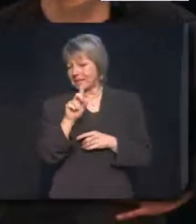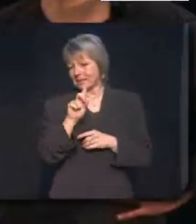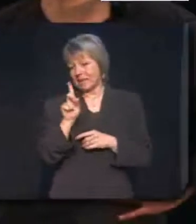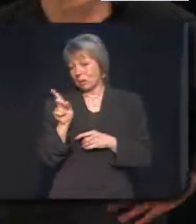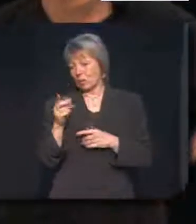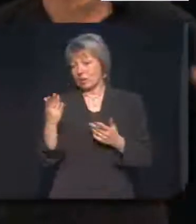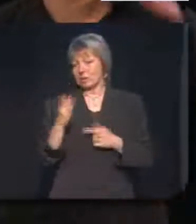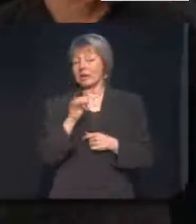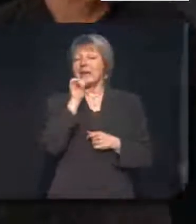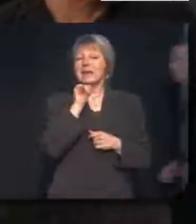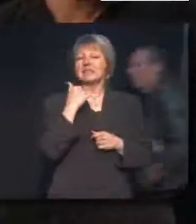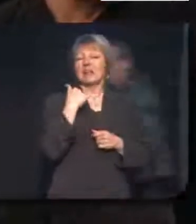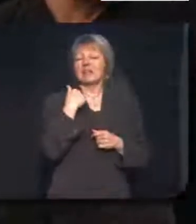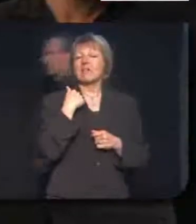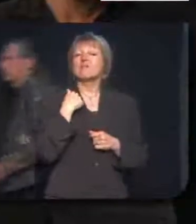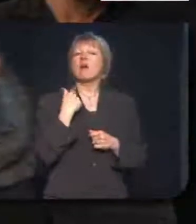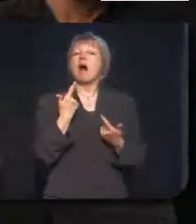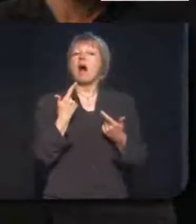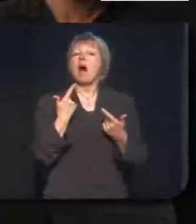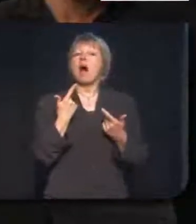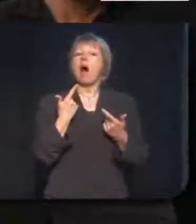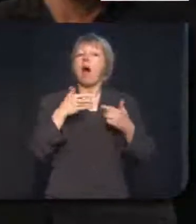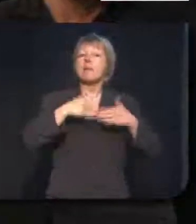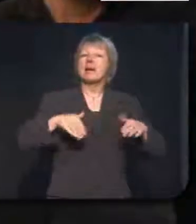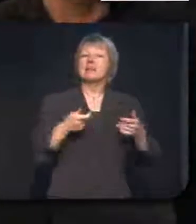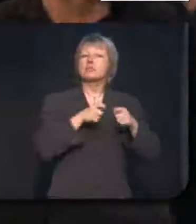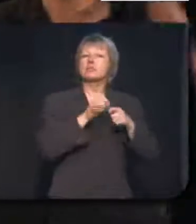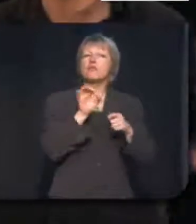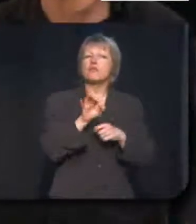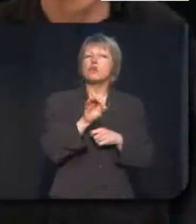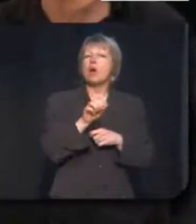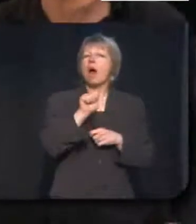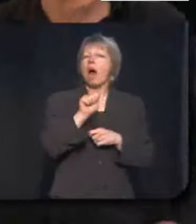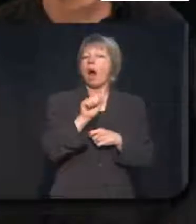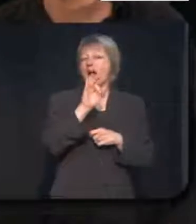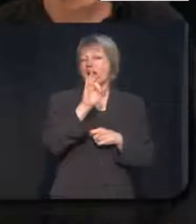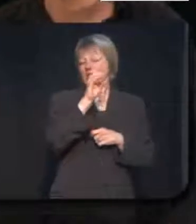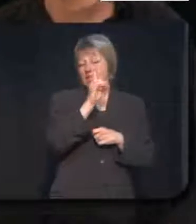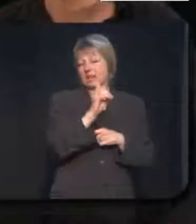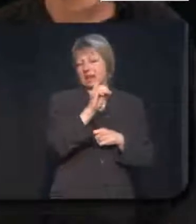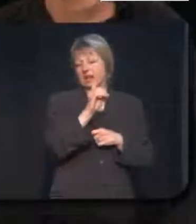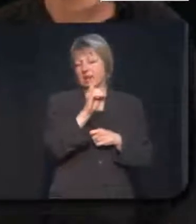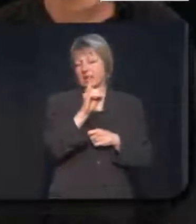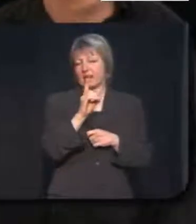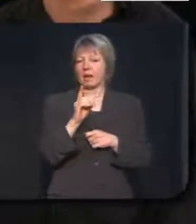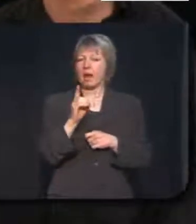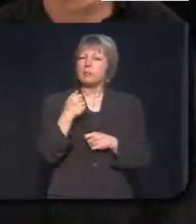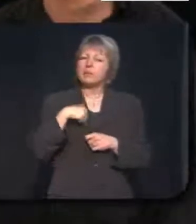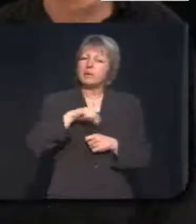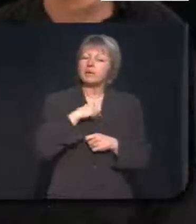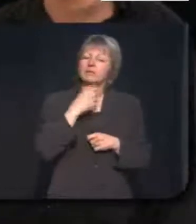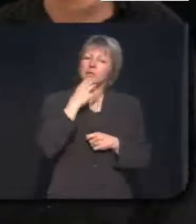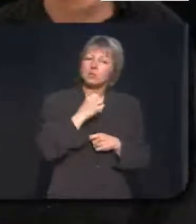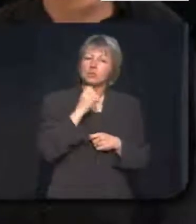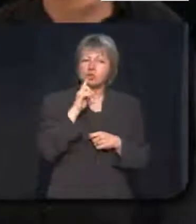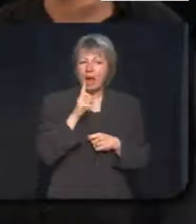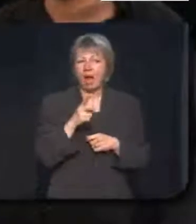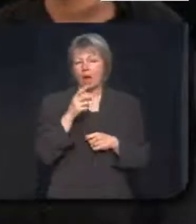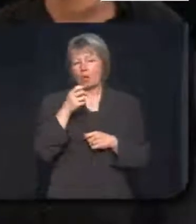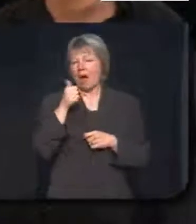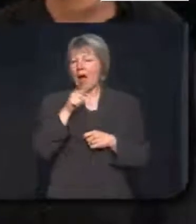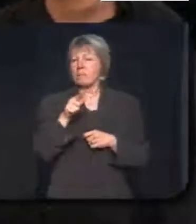abgrenzungsbeschluss zur AFD gemacht das ist ja auch gut und absolut richtig aber ich finde es toll wenn wir uns auch mal thematisch und inhaltlich zu solchen Parteien